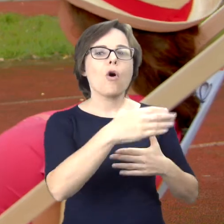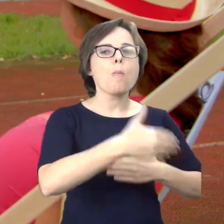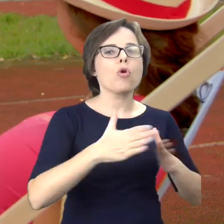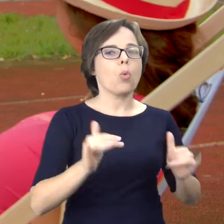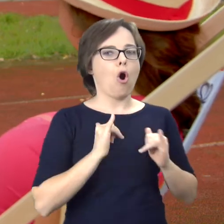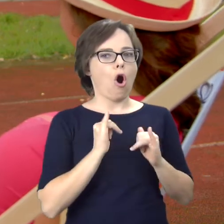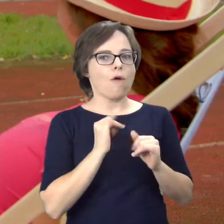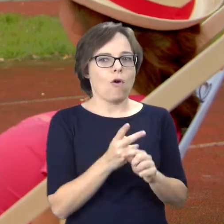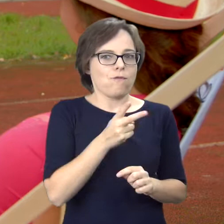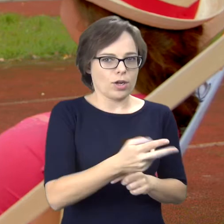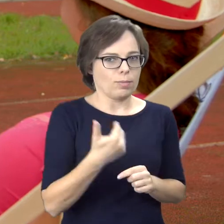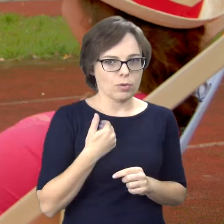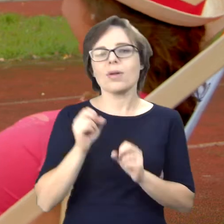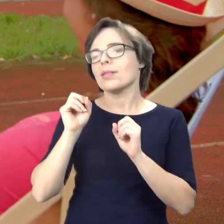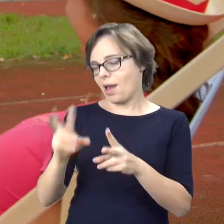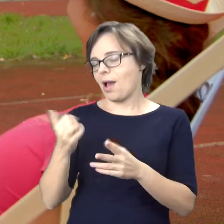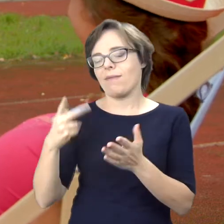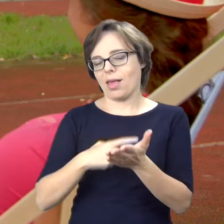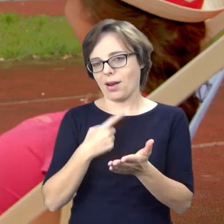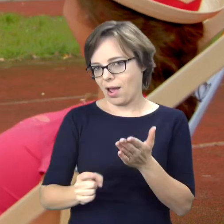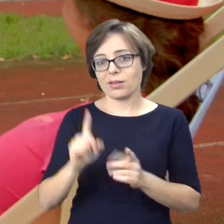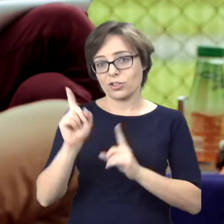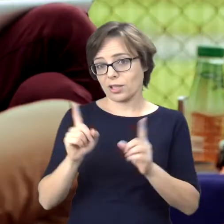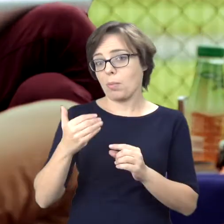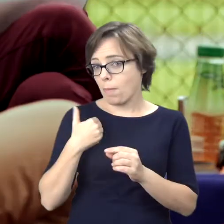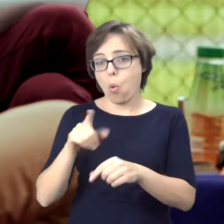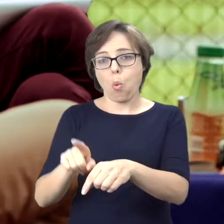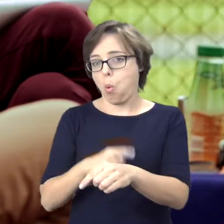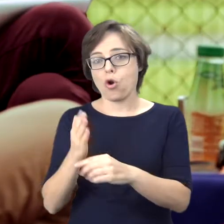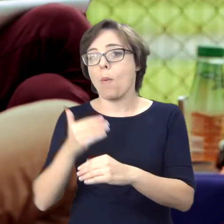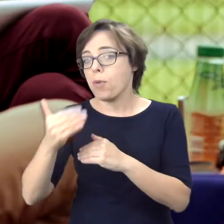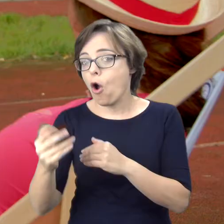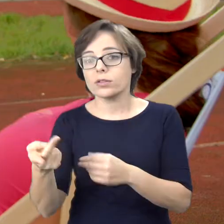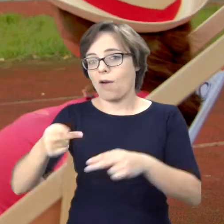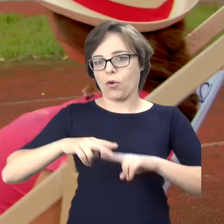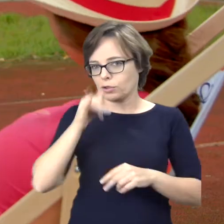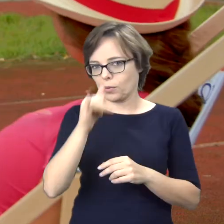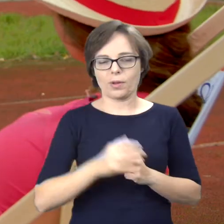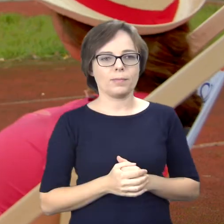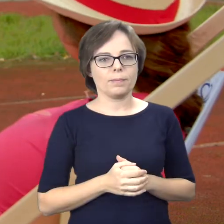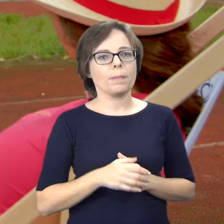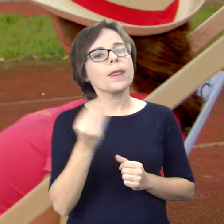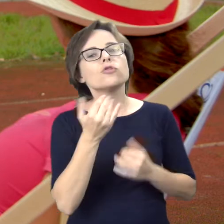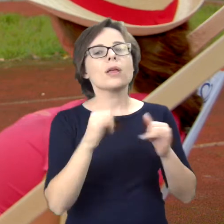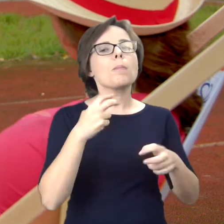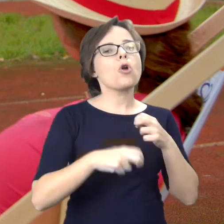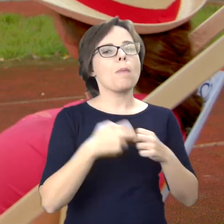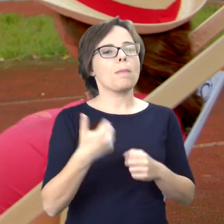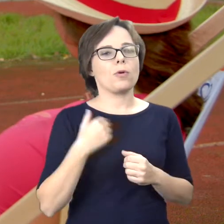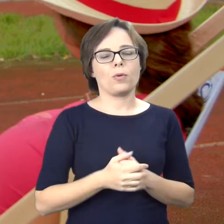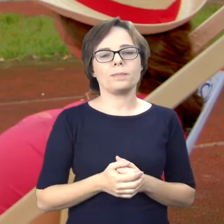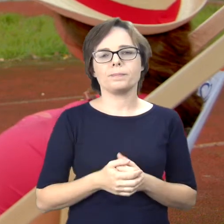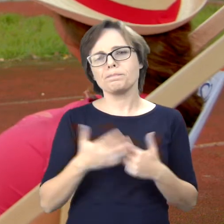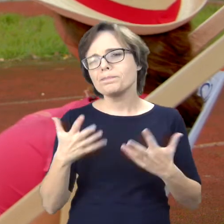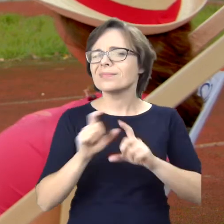Wiem, co to znaczy wyjść poza strefę komfortu i czasem do niej nie wrócić przez długo. Jakie były jeszcze problemy w trakcie realizacji tego projektu? Wiesz, to cały czas to ryzyko,